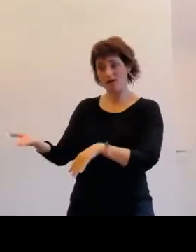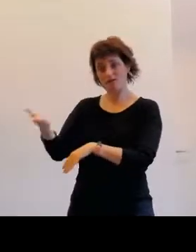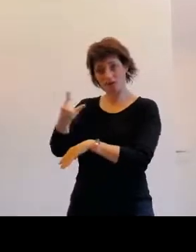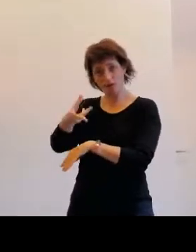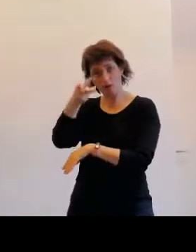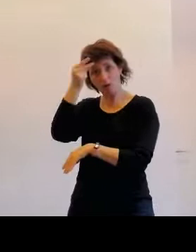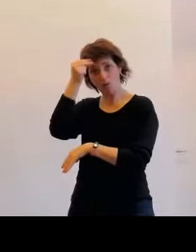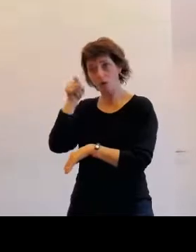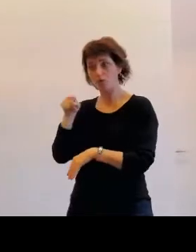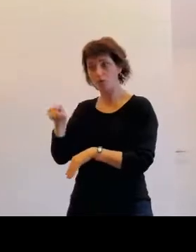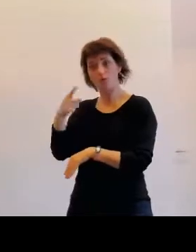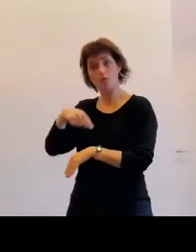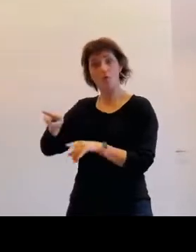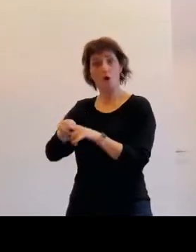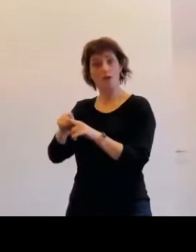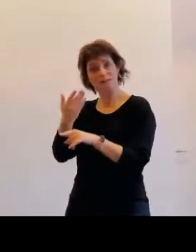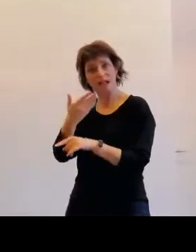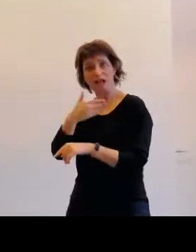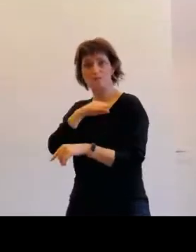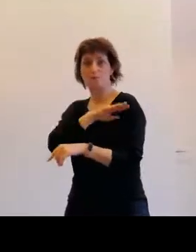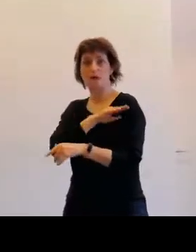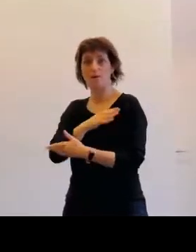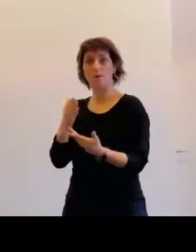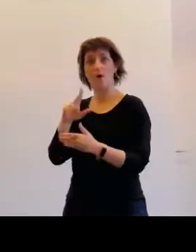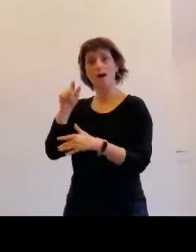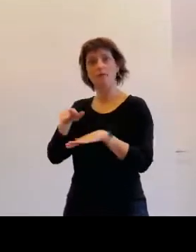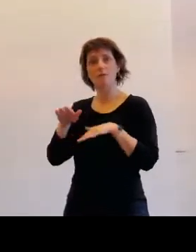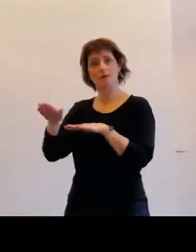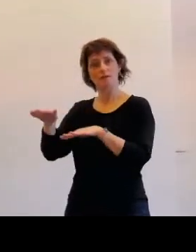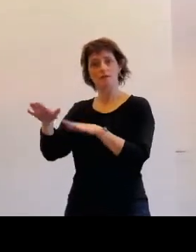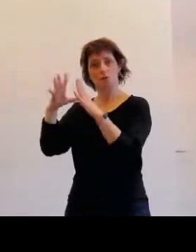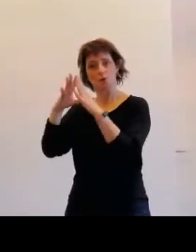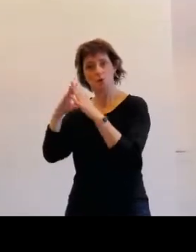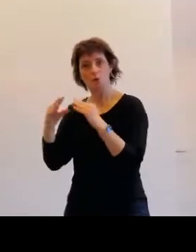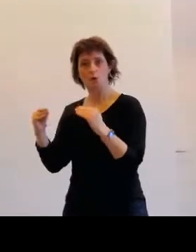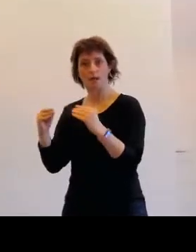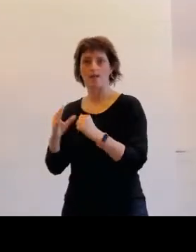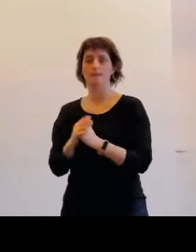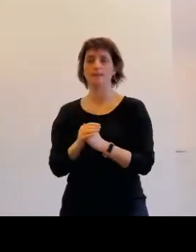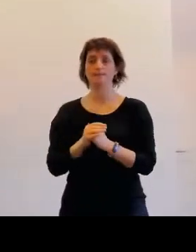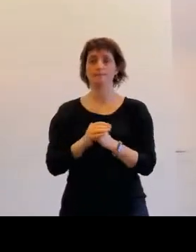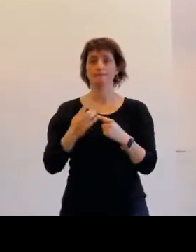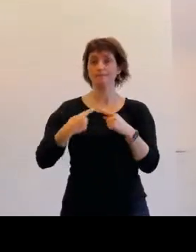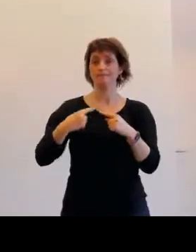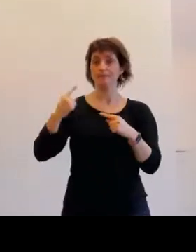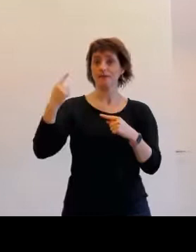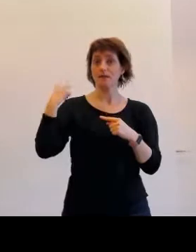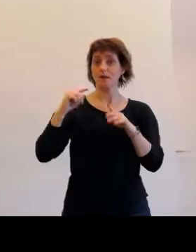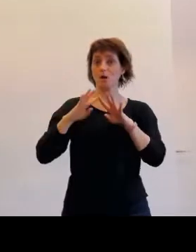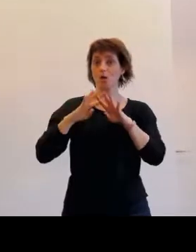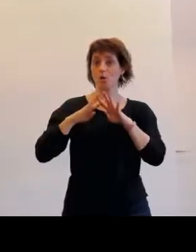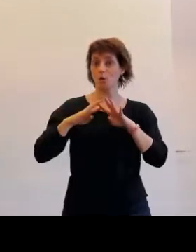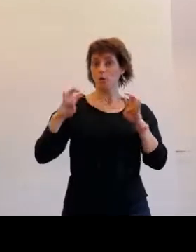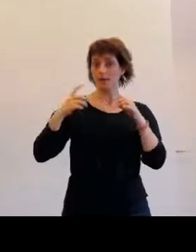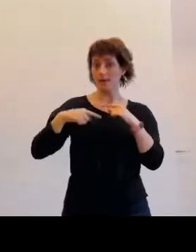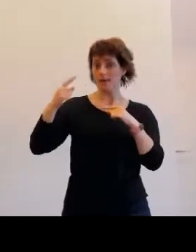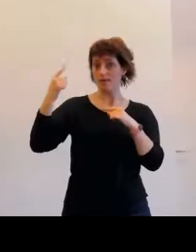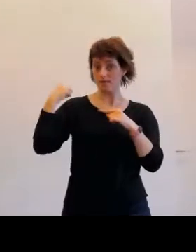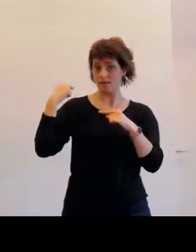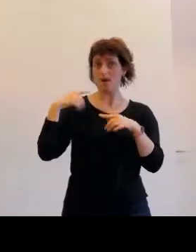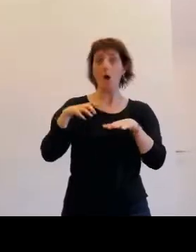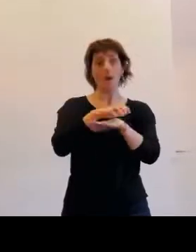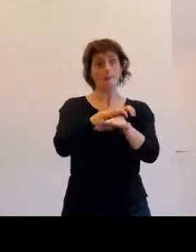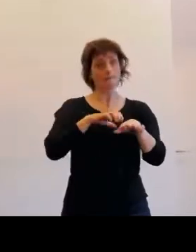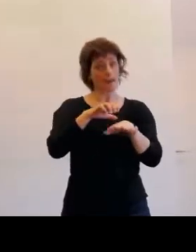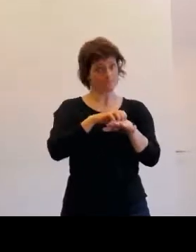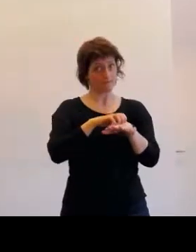la responsabilité de veiller à ce que celles-ci se passent bien. Alors ce week-end, le préfet, et je m'en félicite,